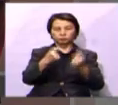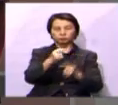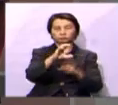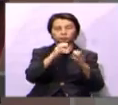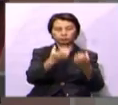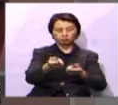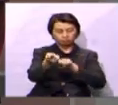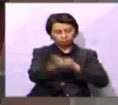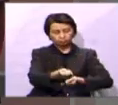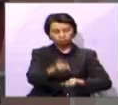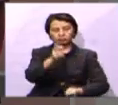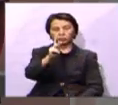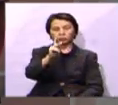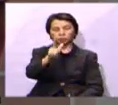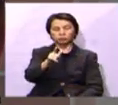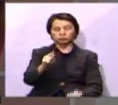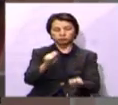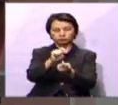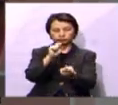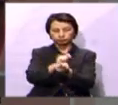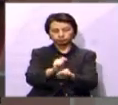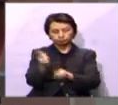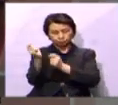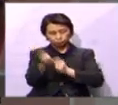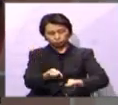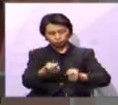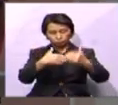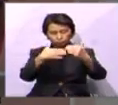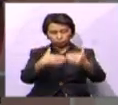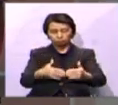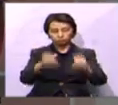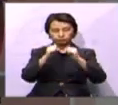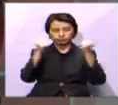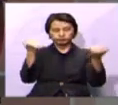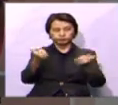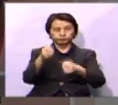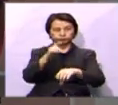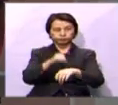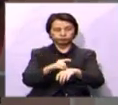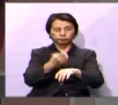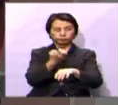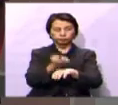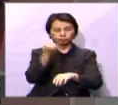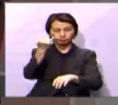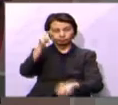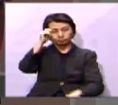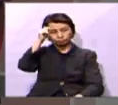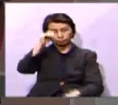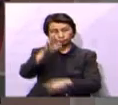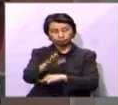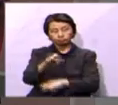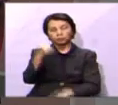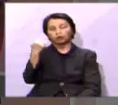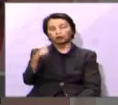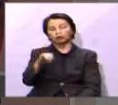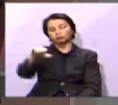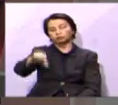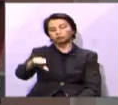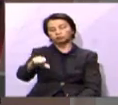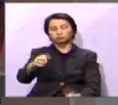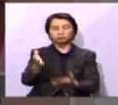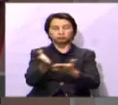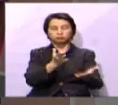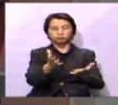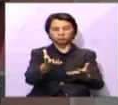Lumpur KLHC. Penentuan menerusi pukulan penalti di Stadium Hoki Batu Buruk Kuala Terengganu petang tadi tidak kesampaian